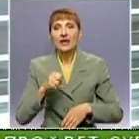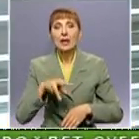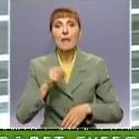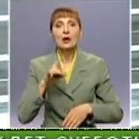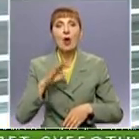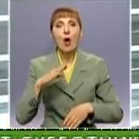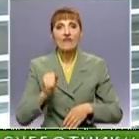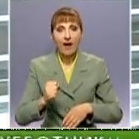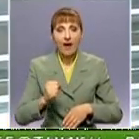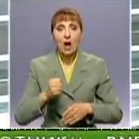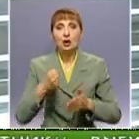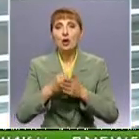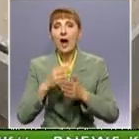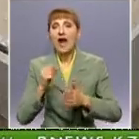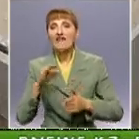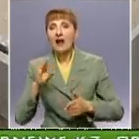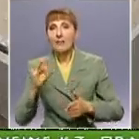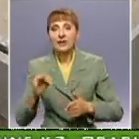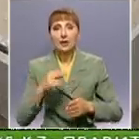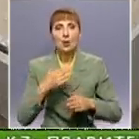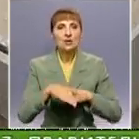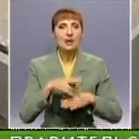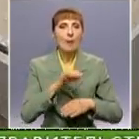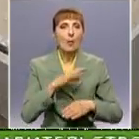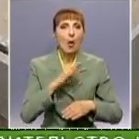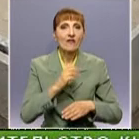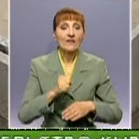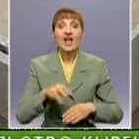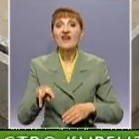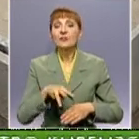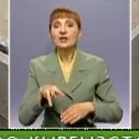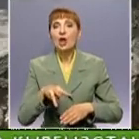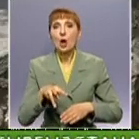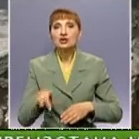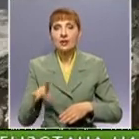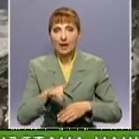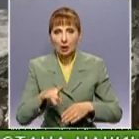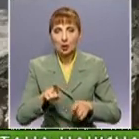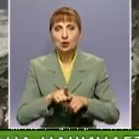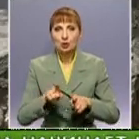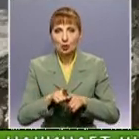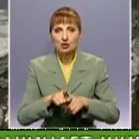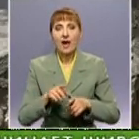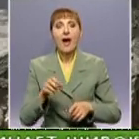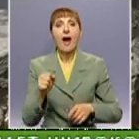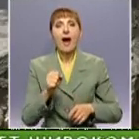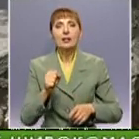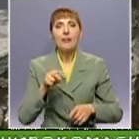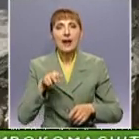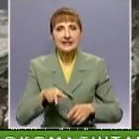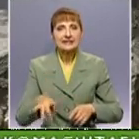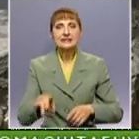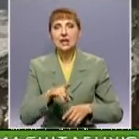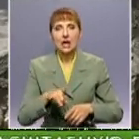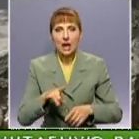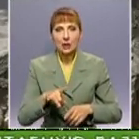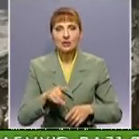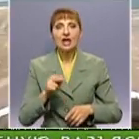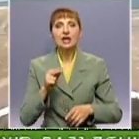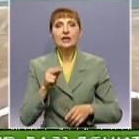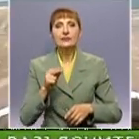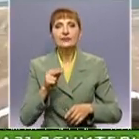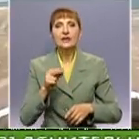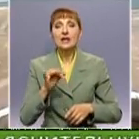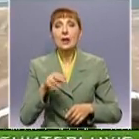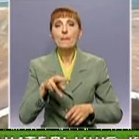Помаркова от проспекта Аль-Фараби до улицы Попова. В Медеуском – на улицах Байжанова и Хаджимукана. В Алмалинском – по Курмангазы от Чайковского до